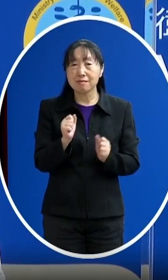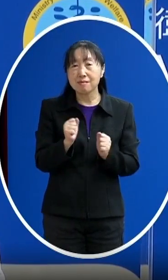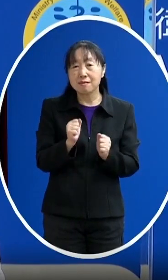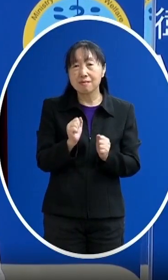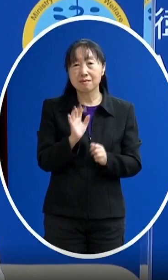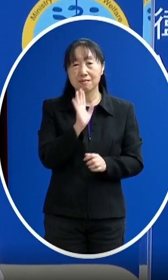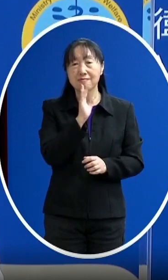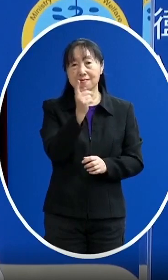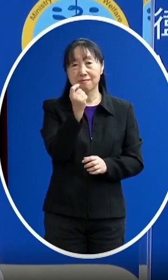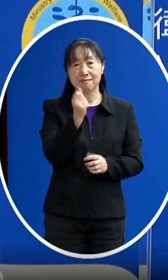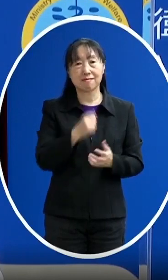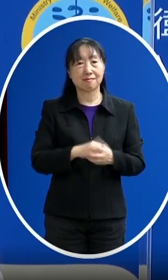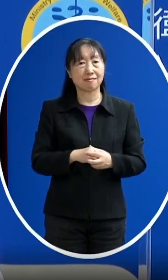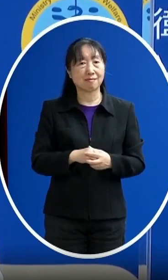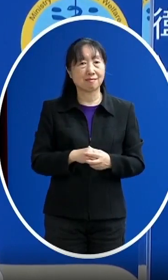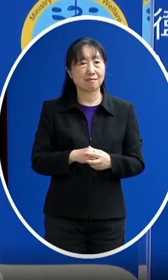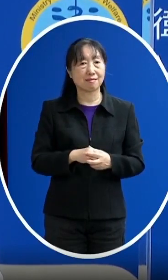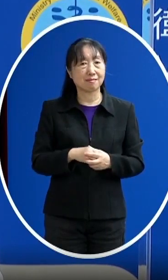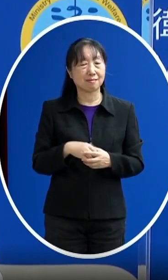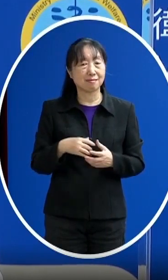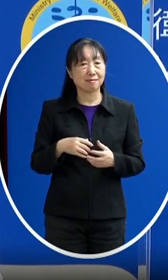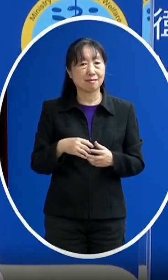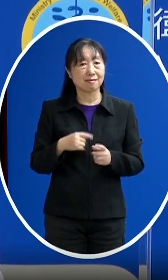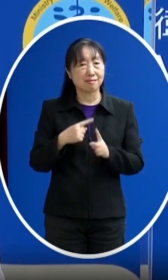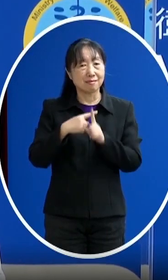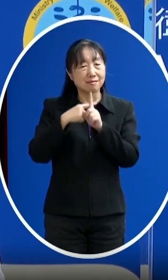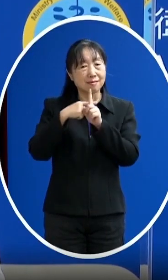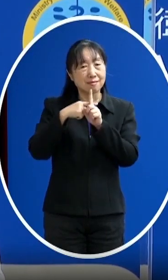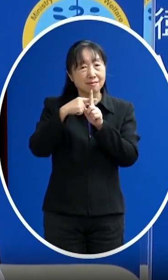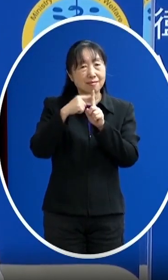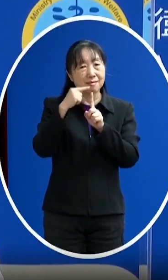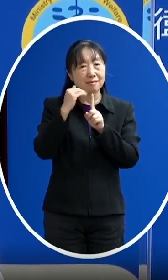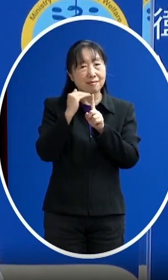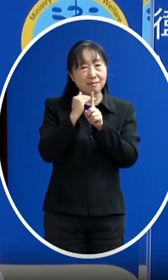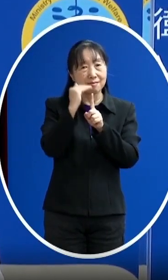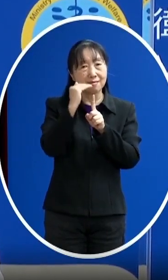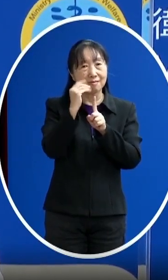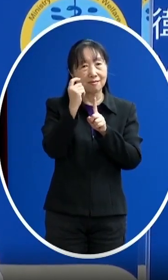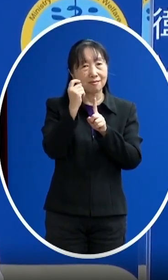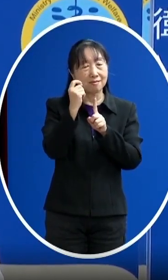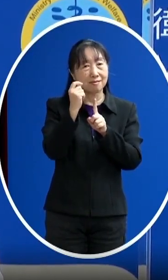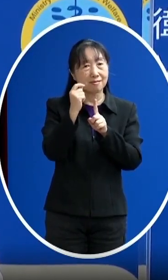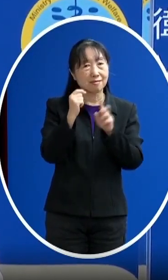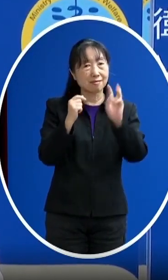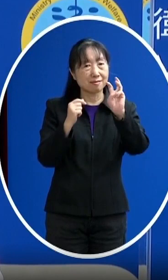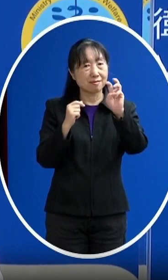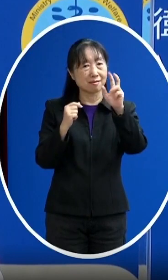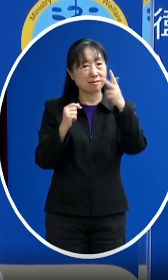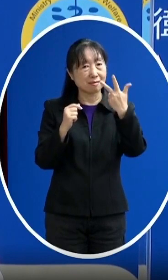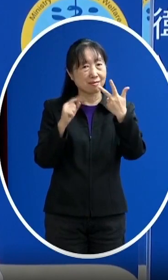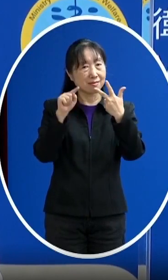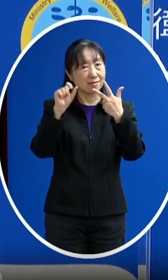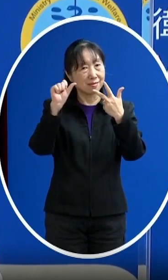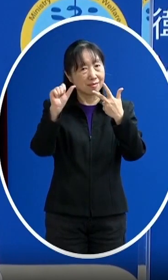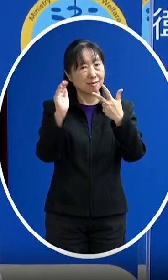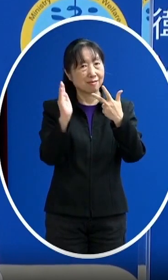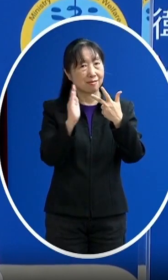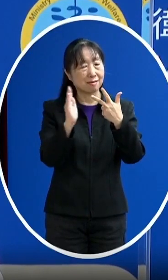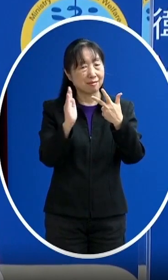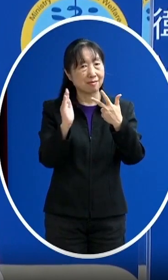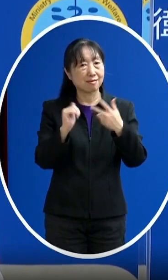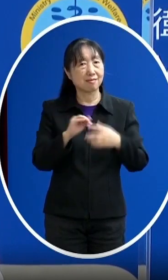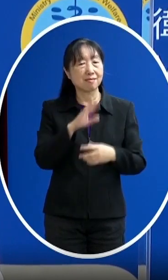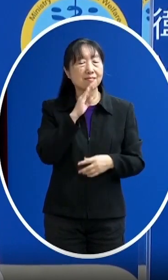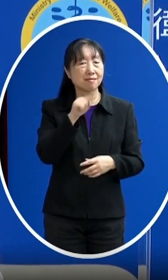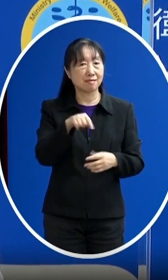现象，那之后体温是有比较偏高，那有到37.5度的异温